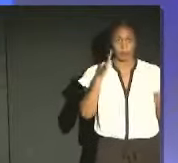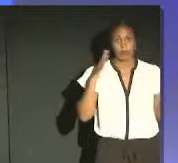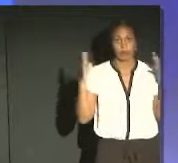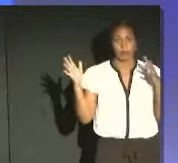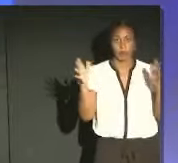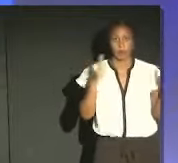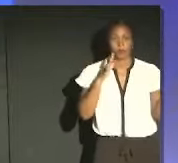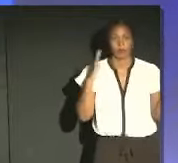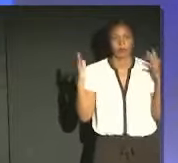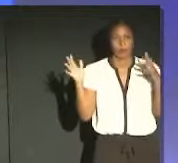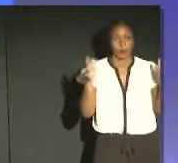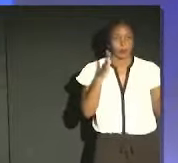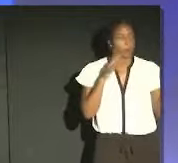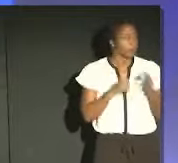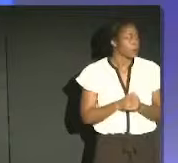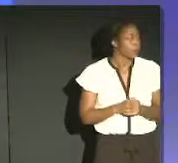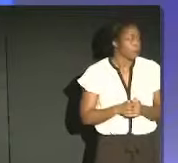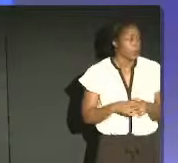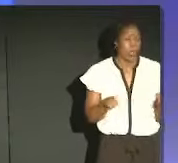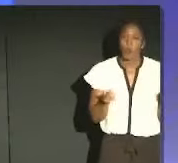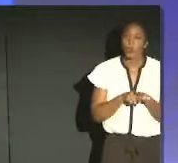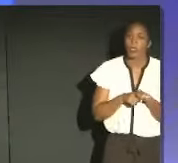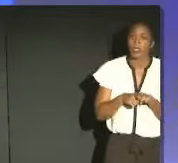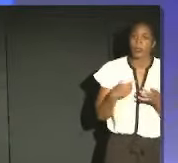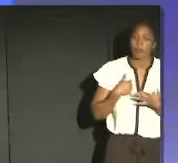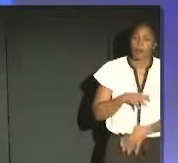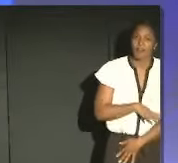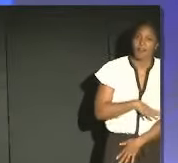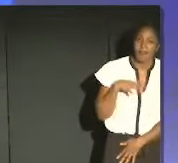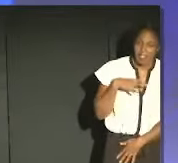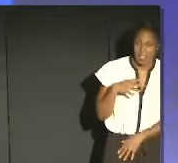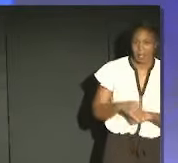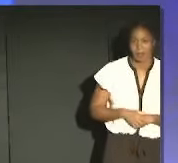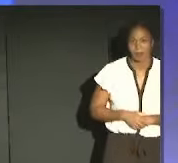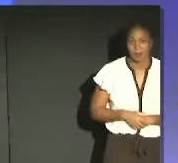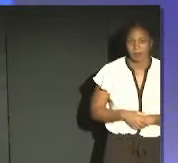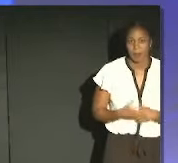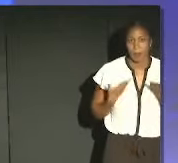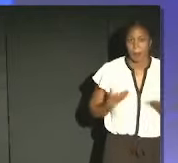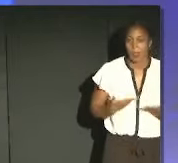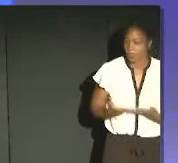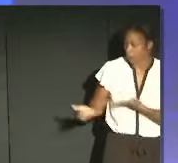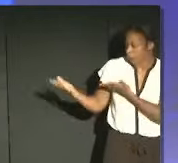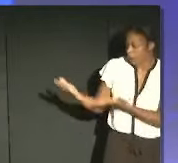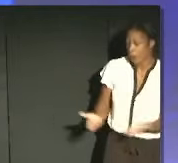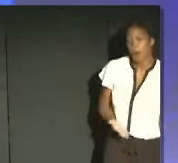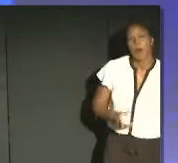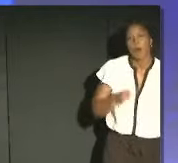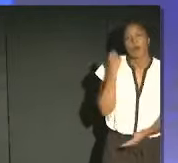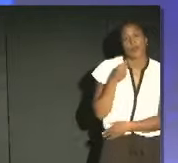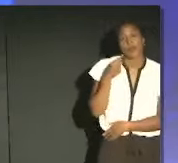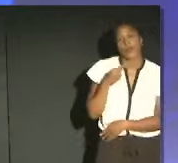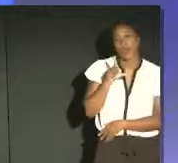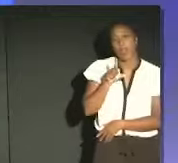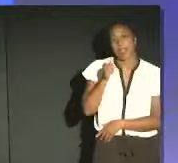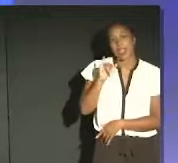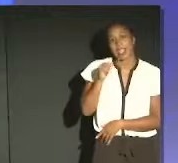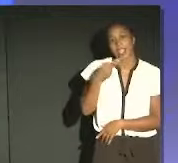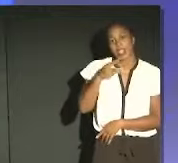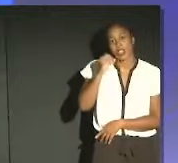amis et j'ai moi aussi le grand honneur d'appeler jeanppe n député de